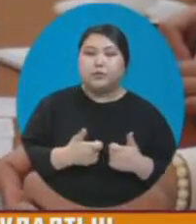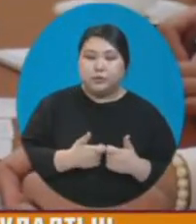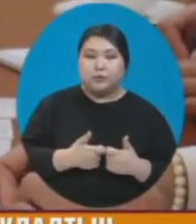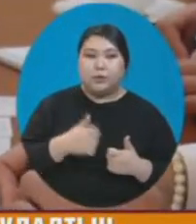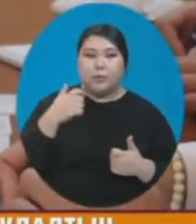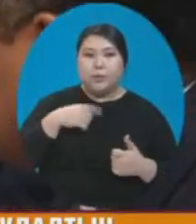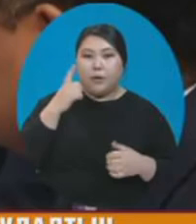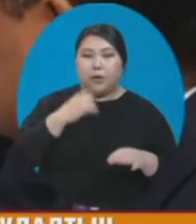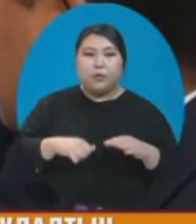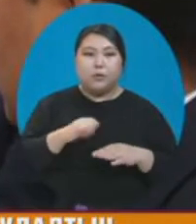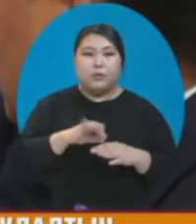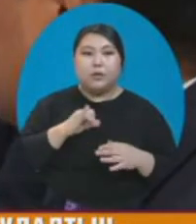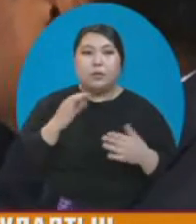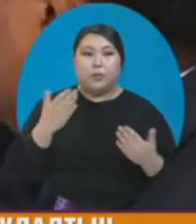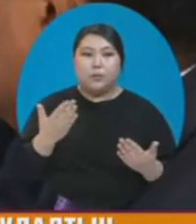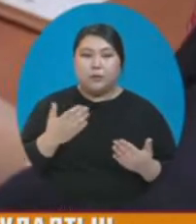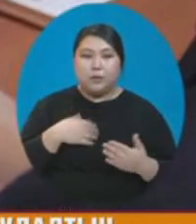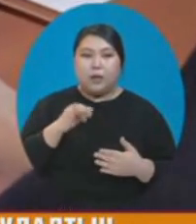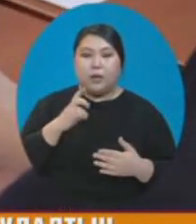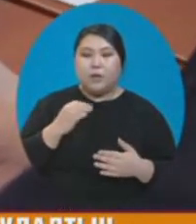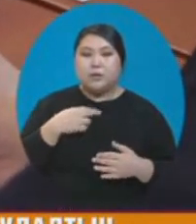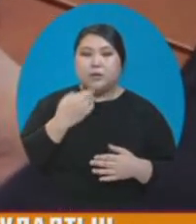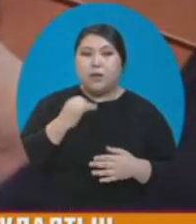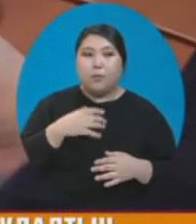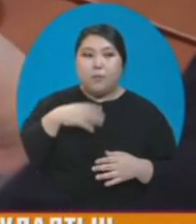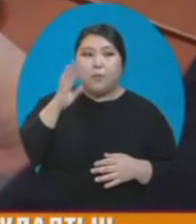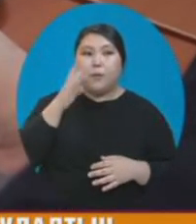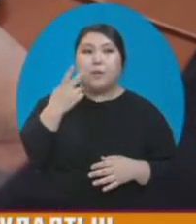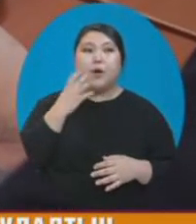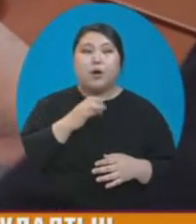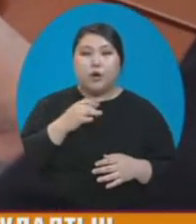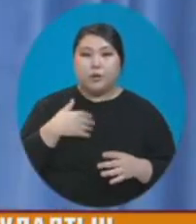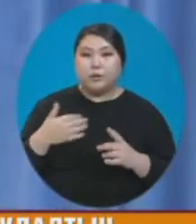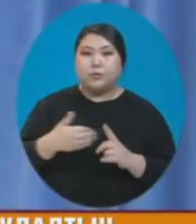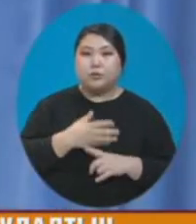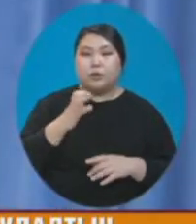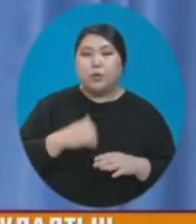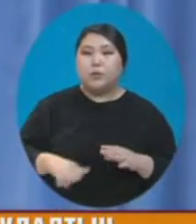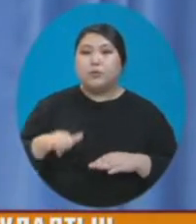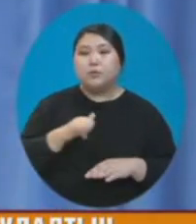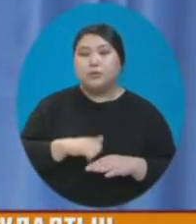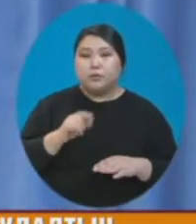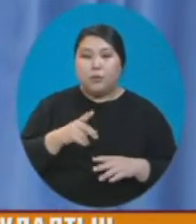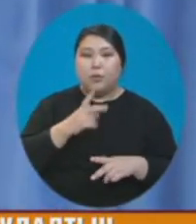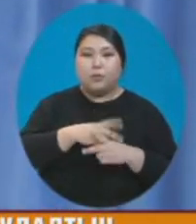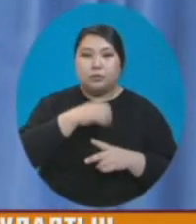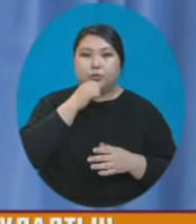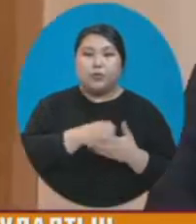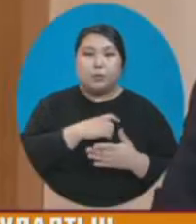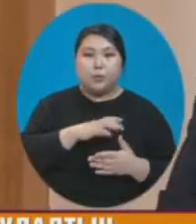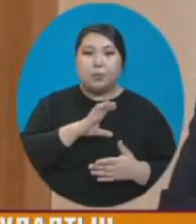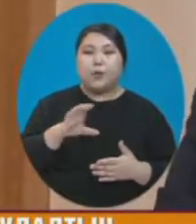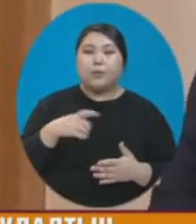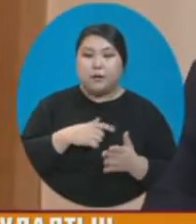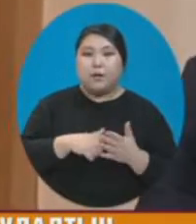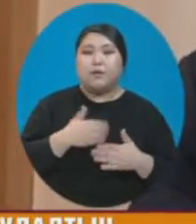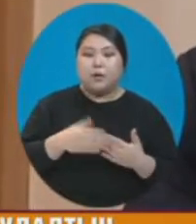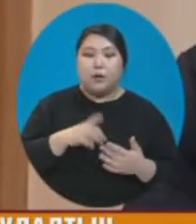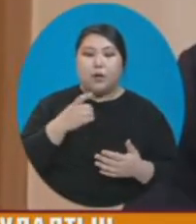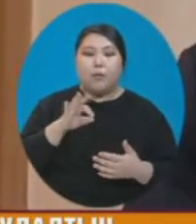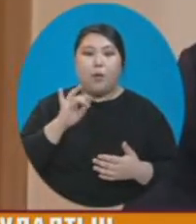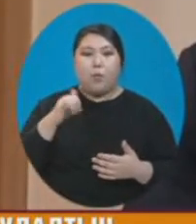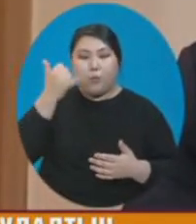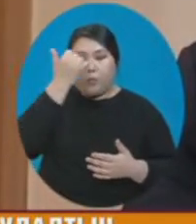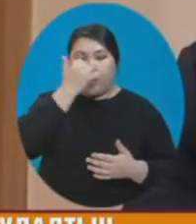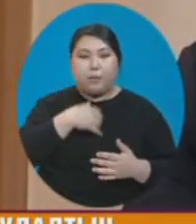Монгол улсын их хурлын инновац цахим бодлогын байнгын хороогоор дамжуулан бүгд найрамдах солонгос улсын хууль тогтоох байгууллагад хэрэгэлдэг хиймэл оюун